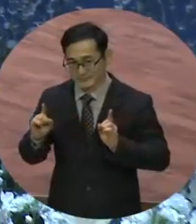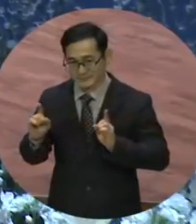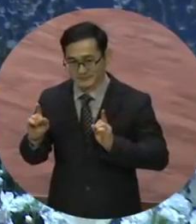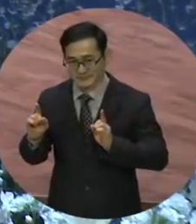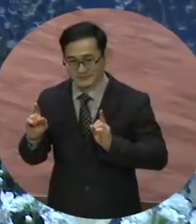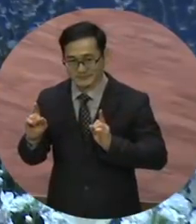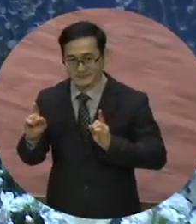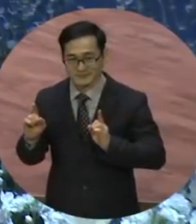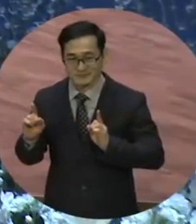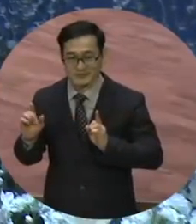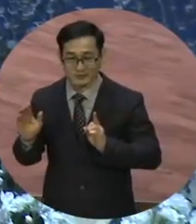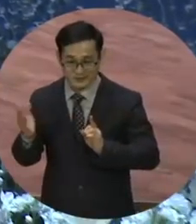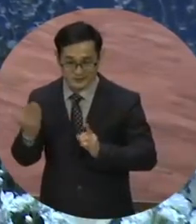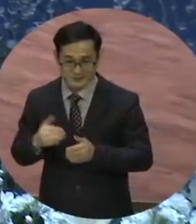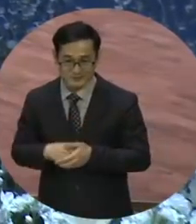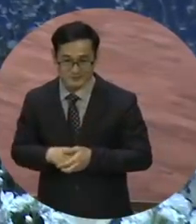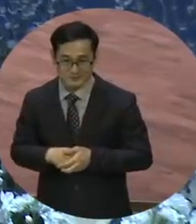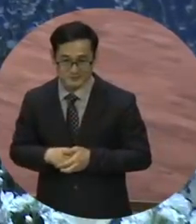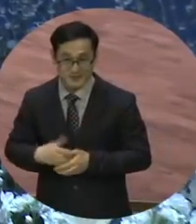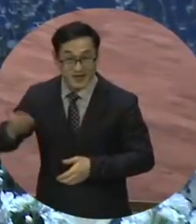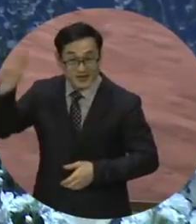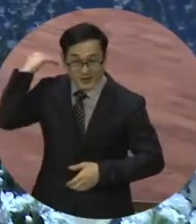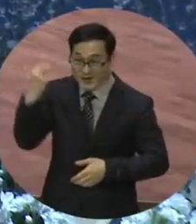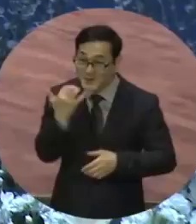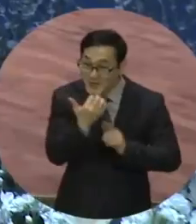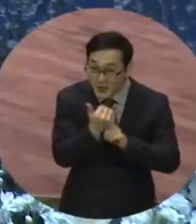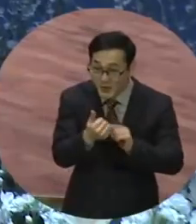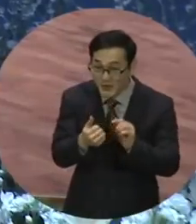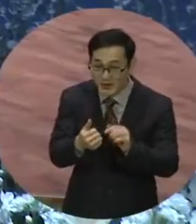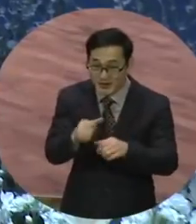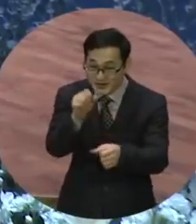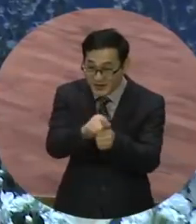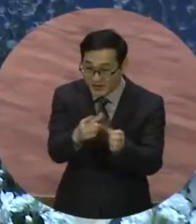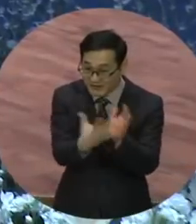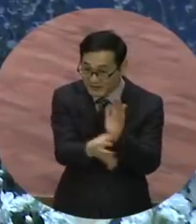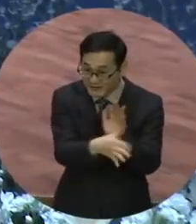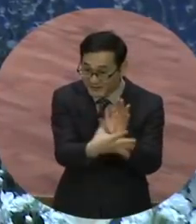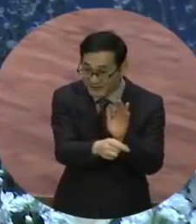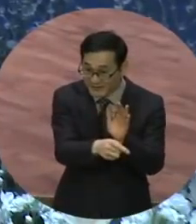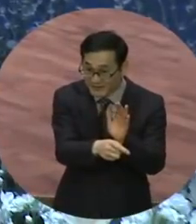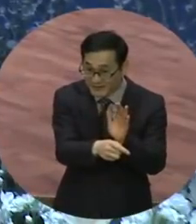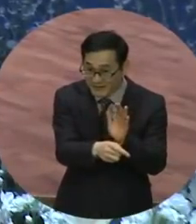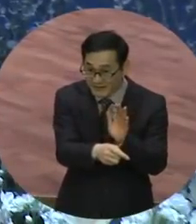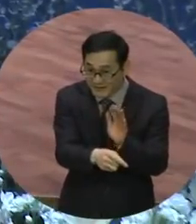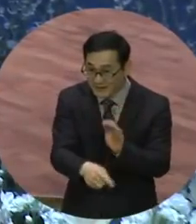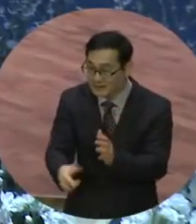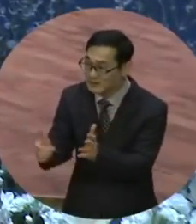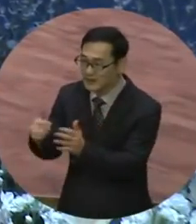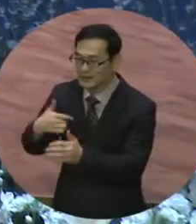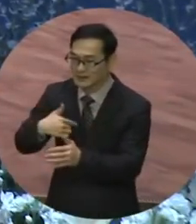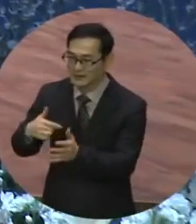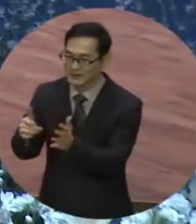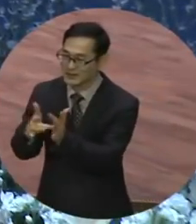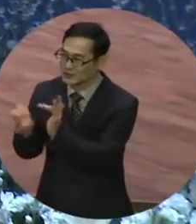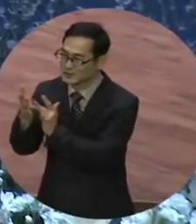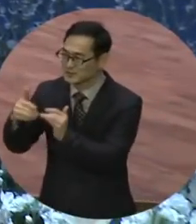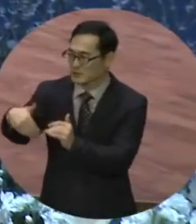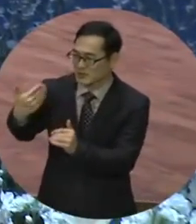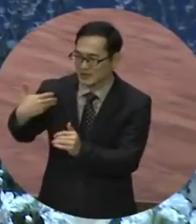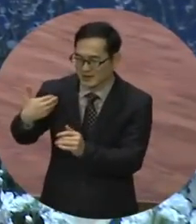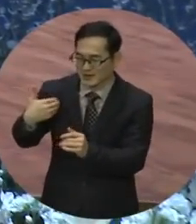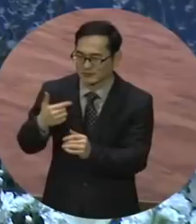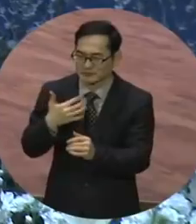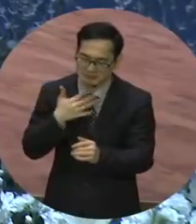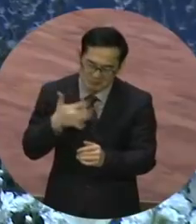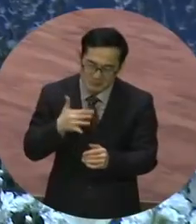말하지 않았어요. 베드로 스타일이 아니요. 베드로가 변화된 거예요. 예수님의 이 말씀 하나에 주님